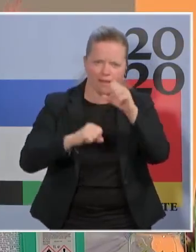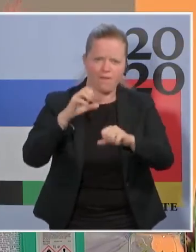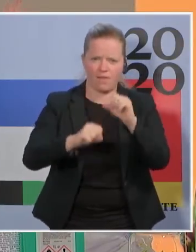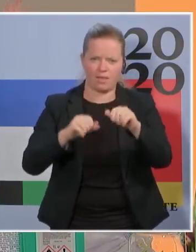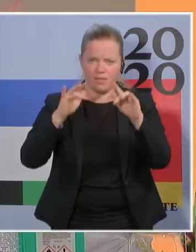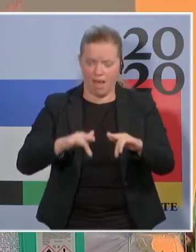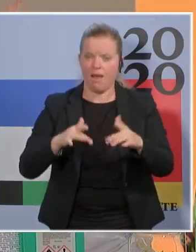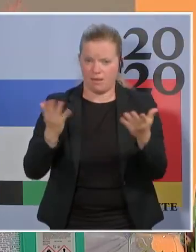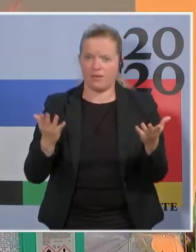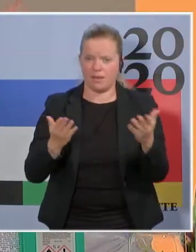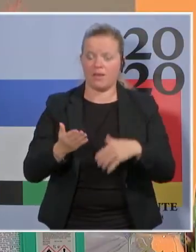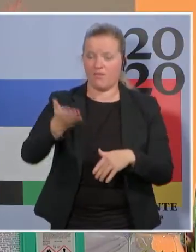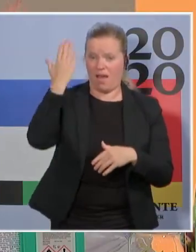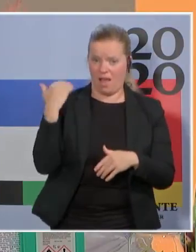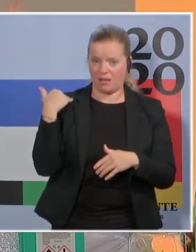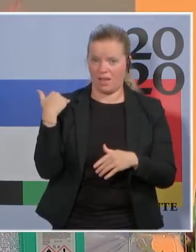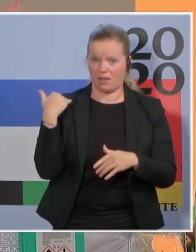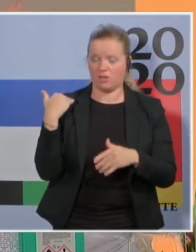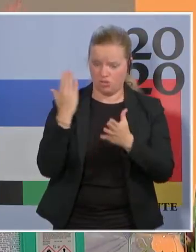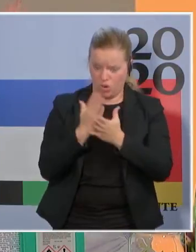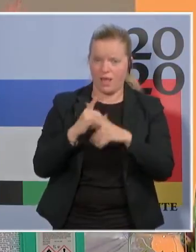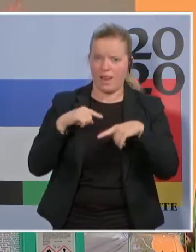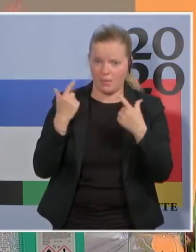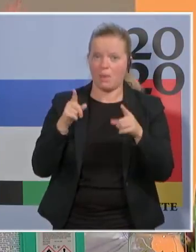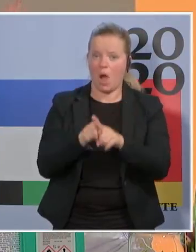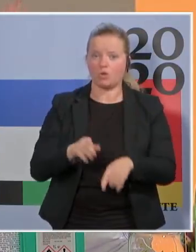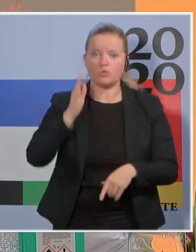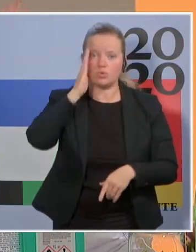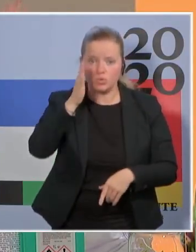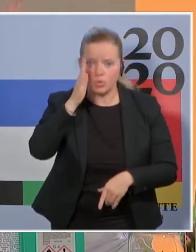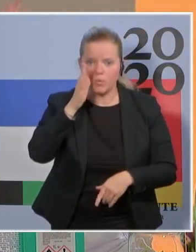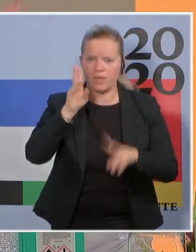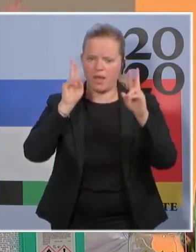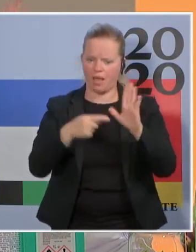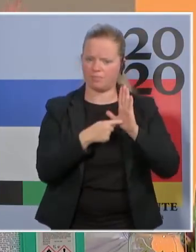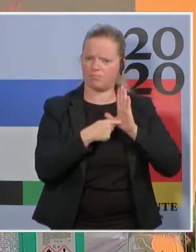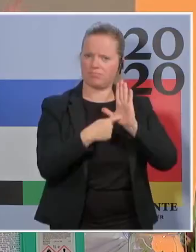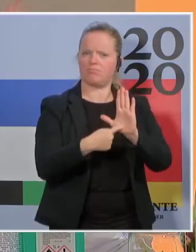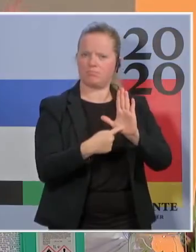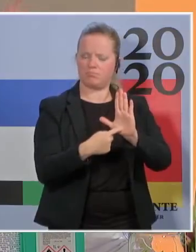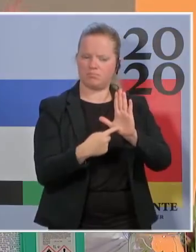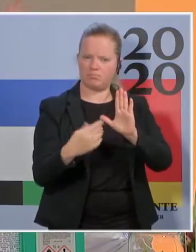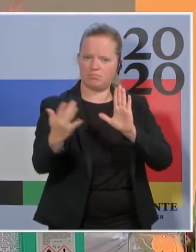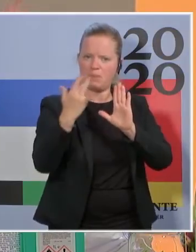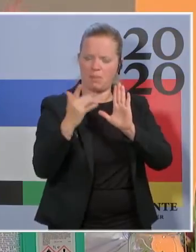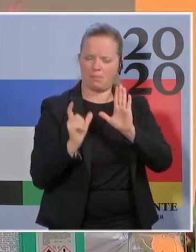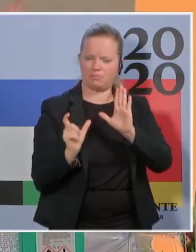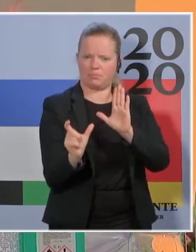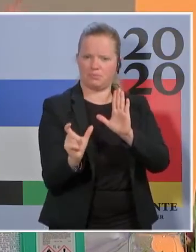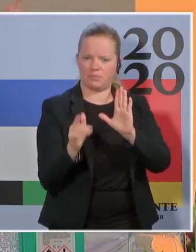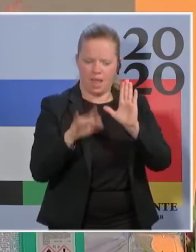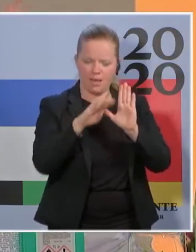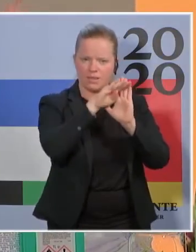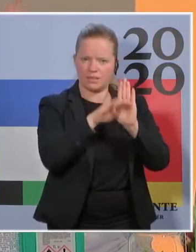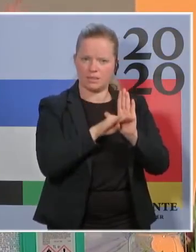Vergangenheit werden wir auch in der Zukunft diesen Angriffen Paroli bieten können durch unsere Gesetze